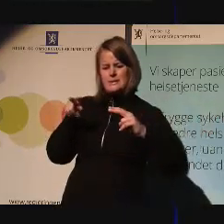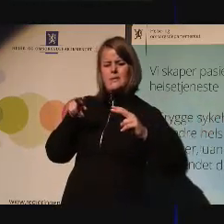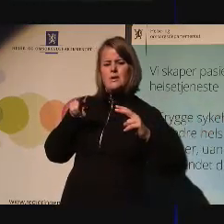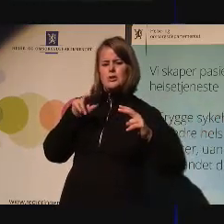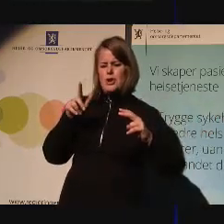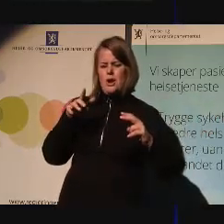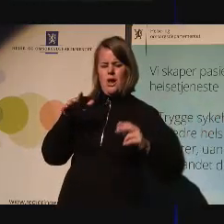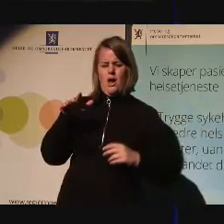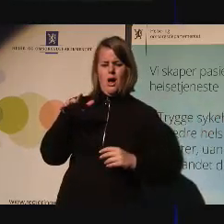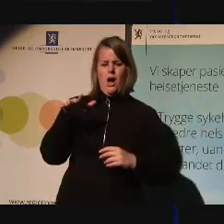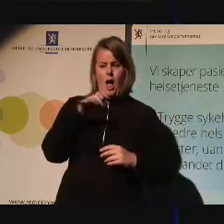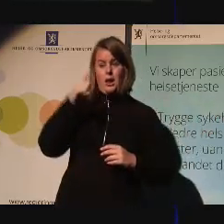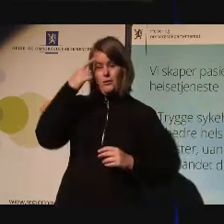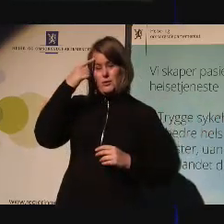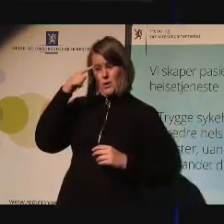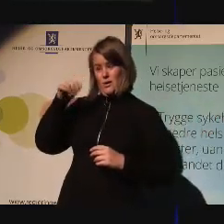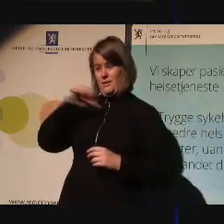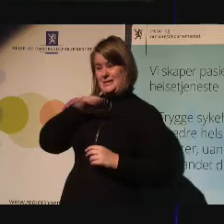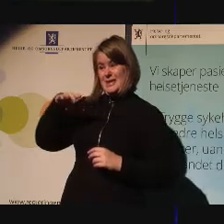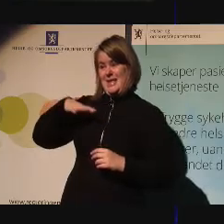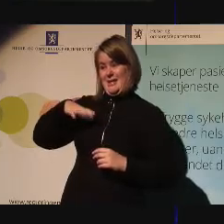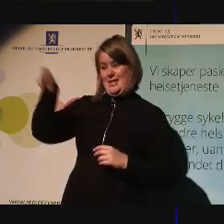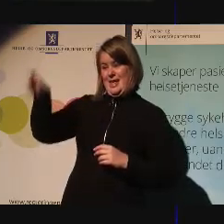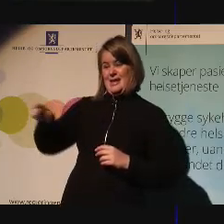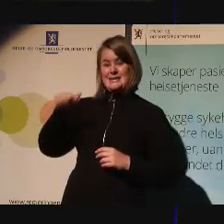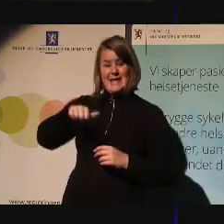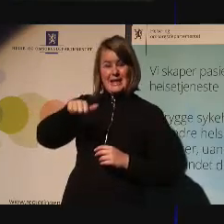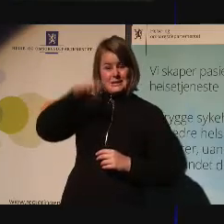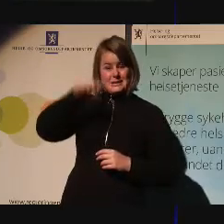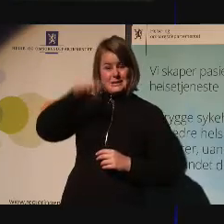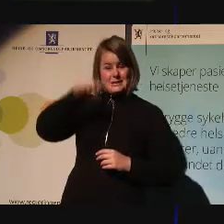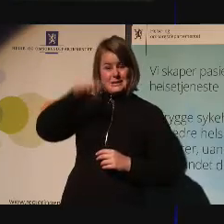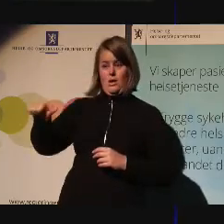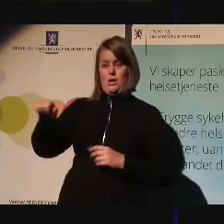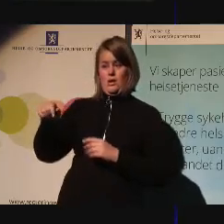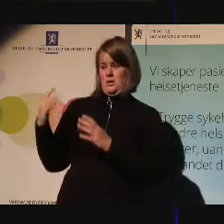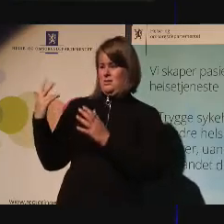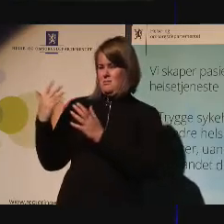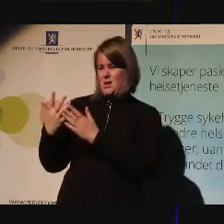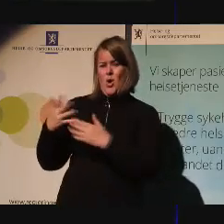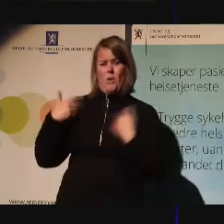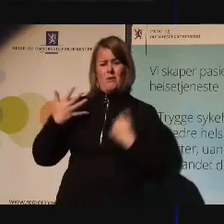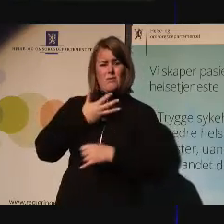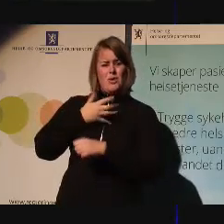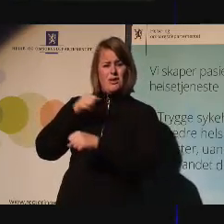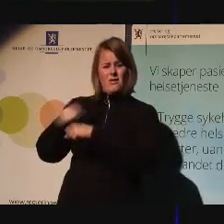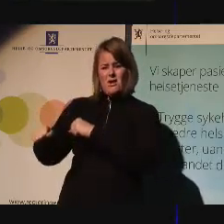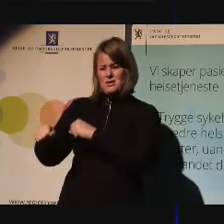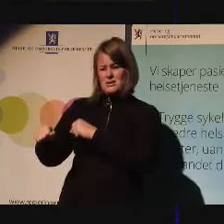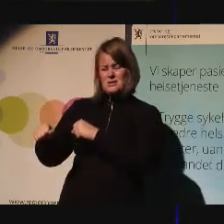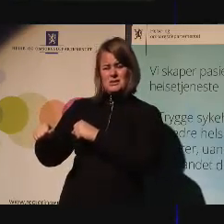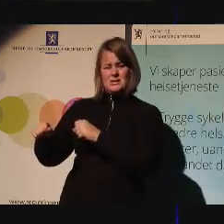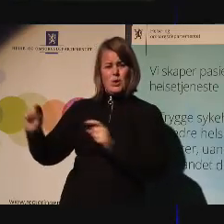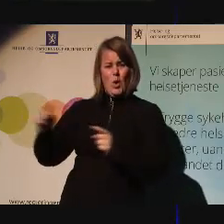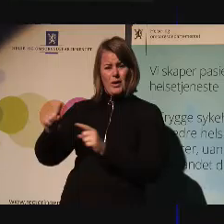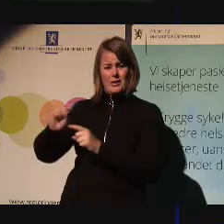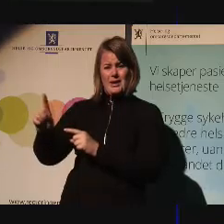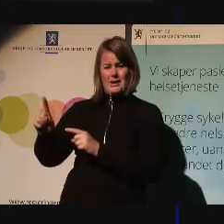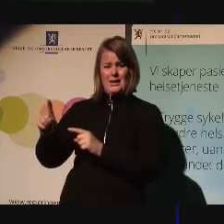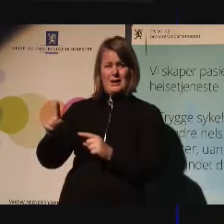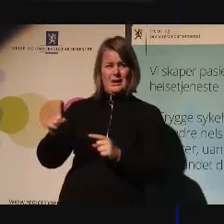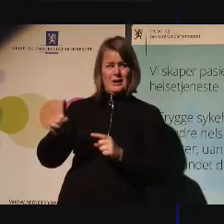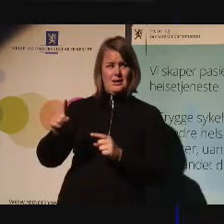en 16 år gammel jente som har hatt så mye tvangsbruk over så kort tid, det vil ikke vi i